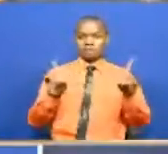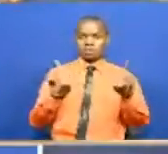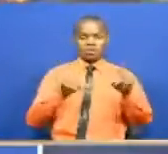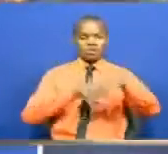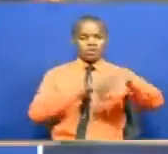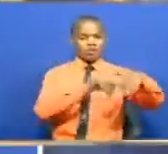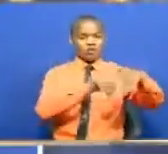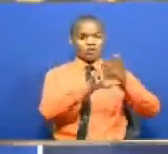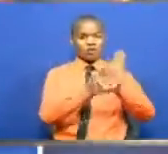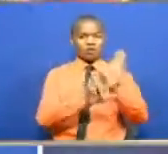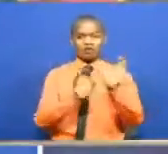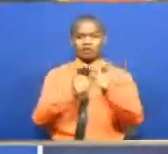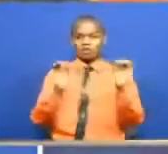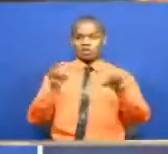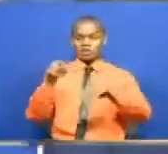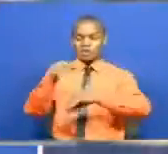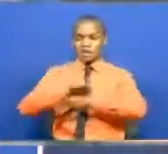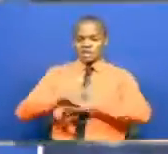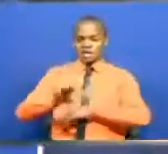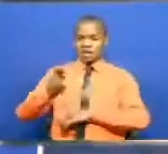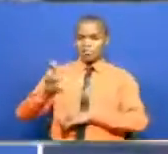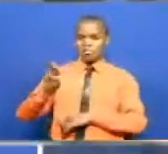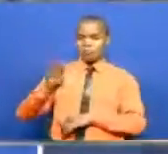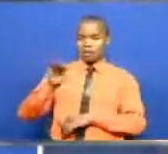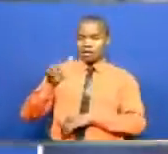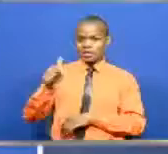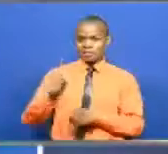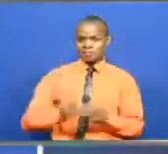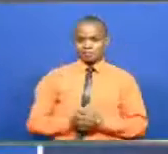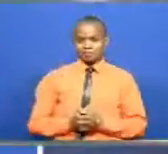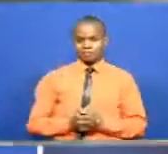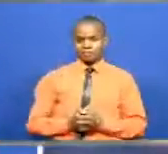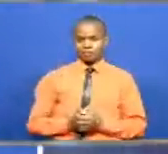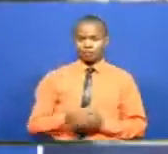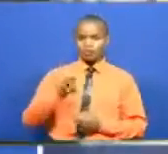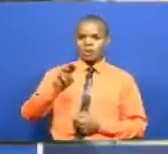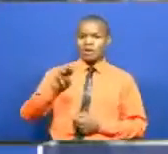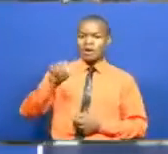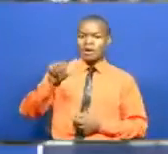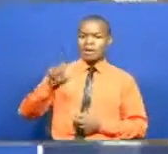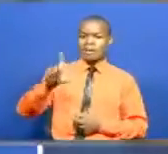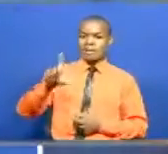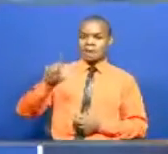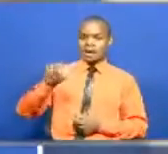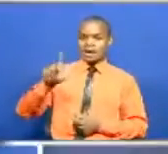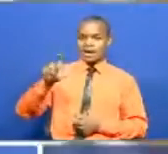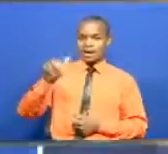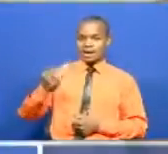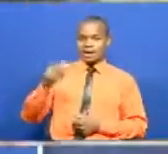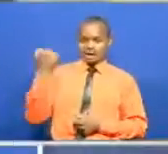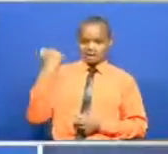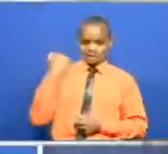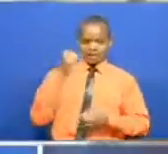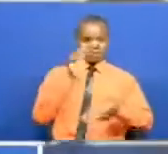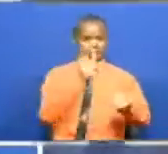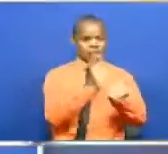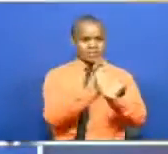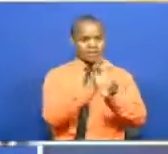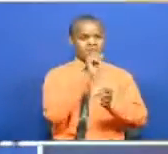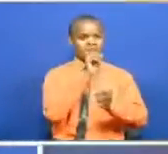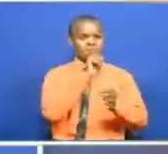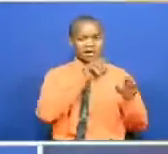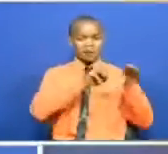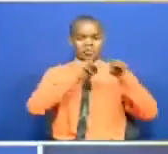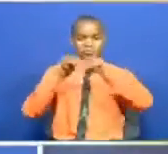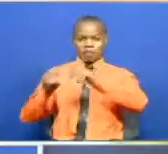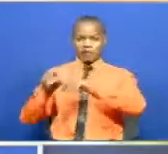COVID-19 huko Mumias. Malala, ambaye alikamatwa Jumatatu jijini Nairobi, alisafirishwa kwa gari hadi Mumias na maafisa wa